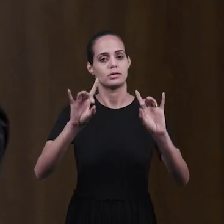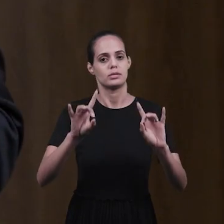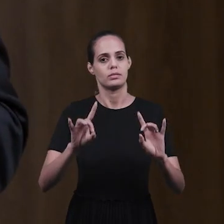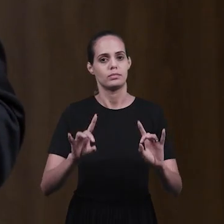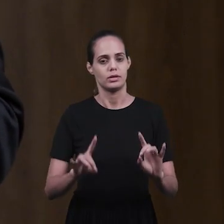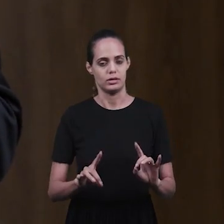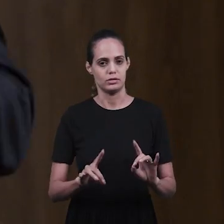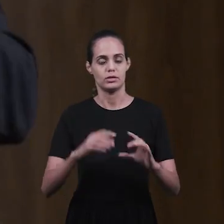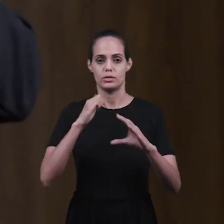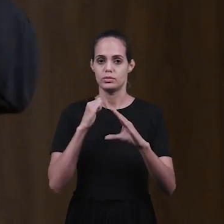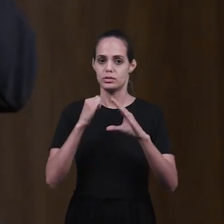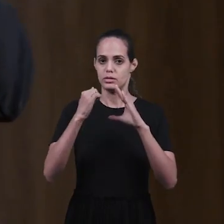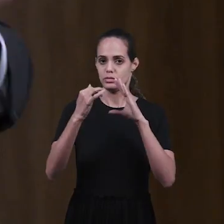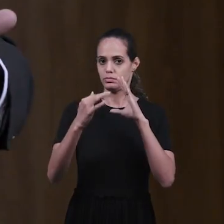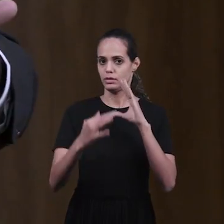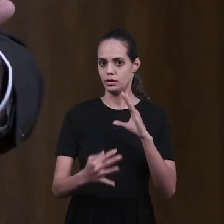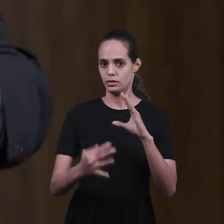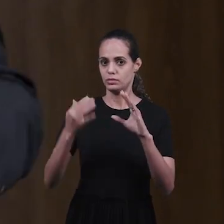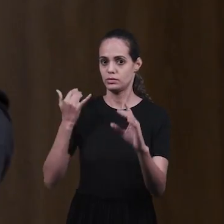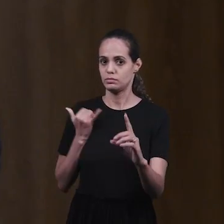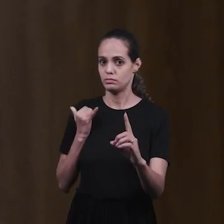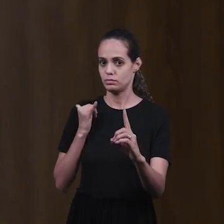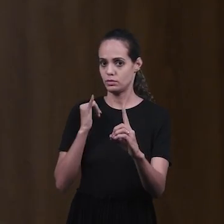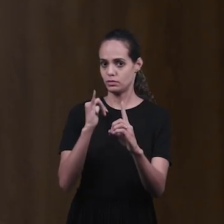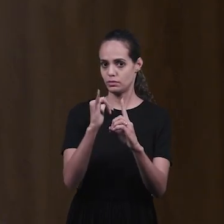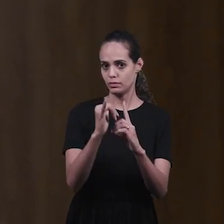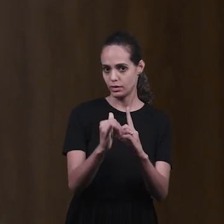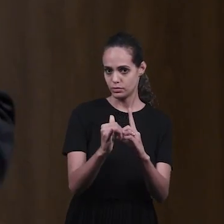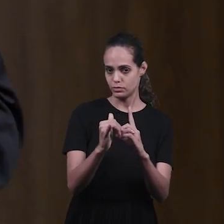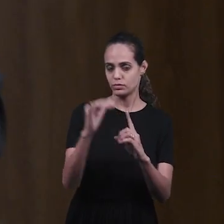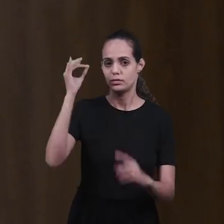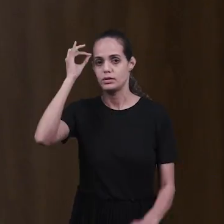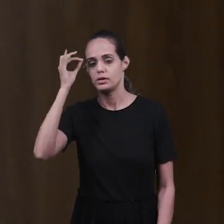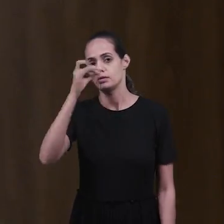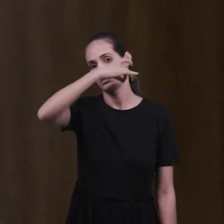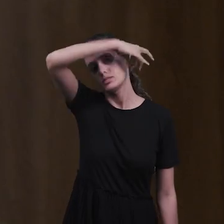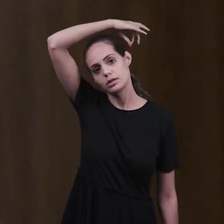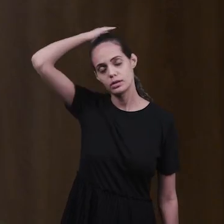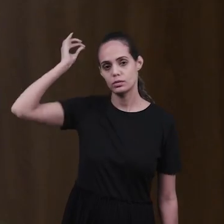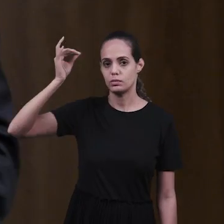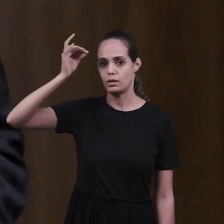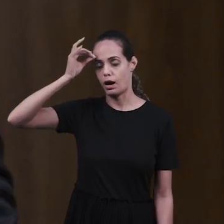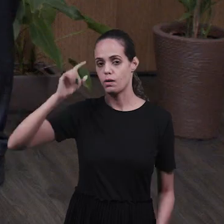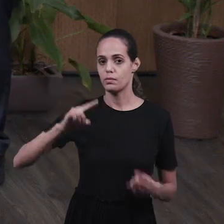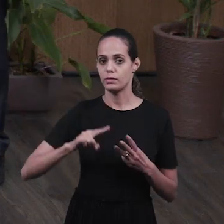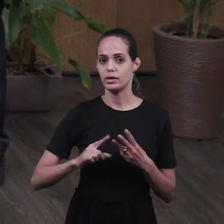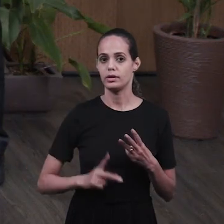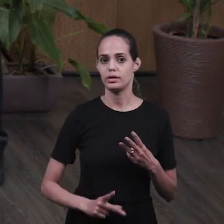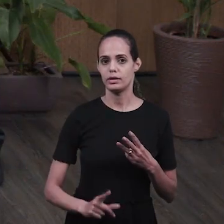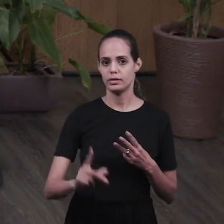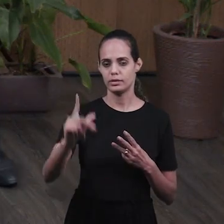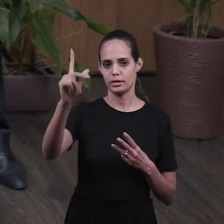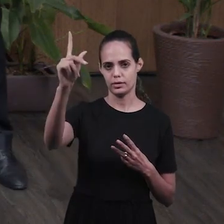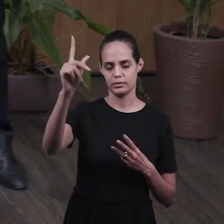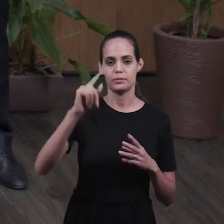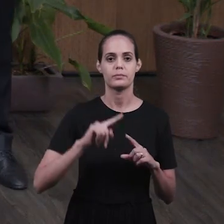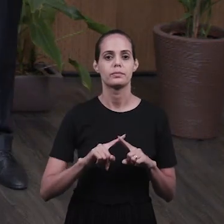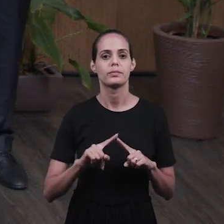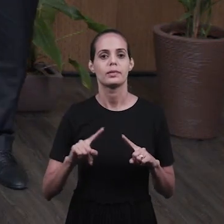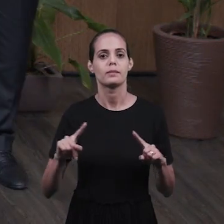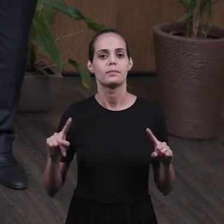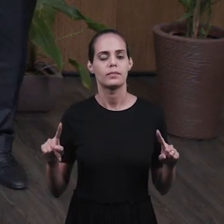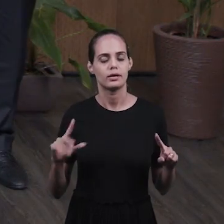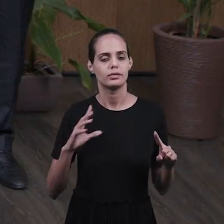spécialement dans ces aspects prophétiques, spirituels, qui est éternel.